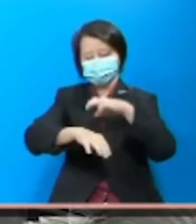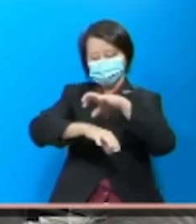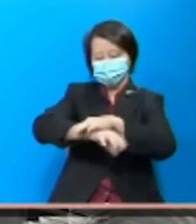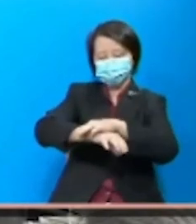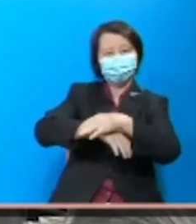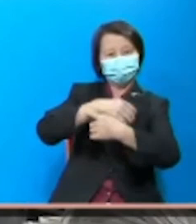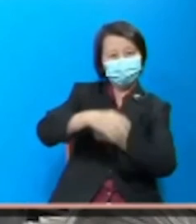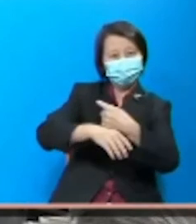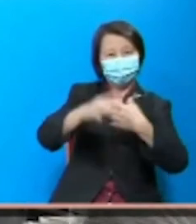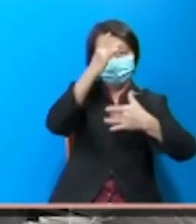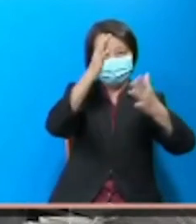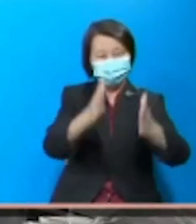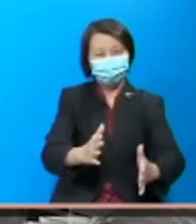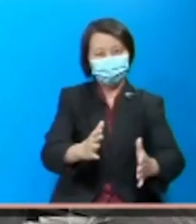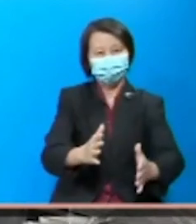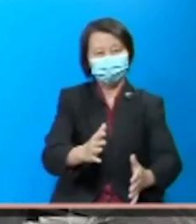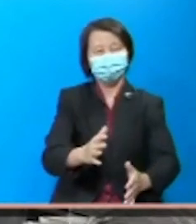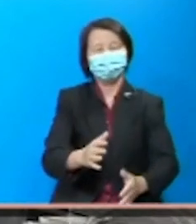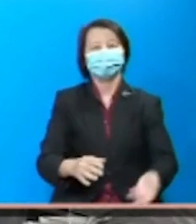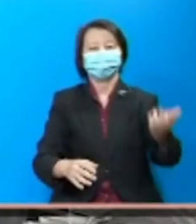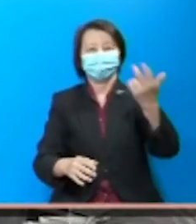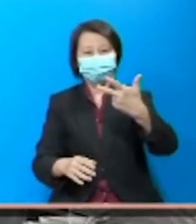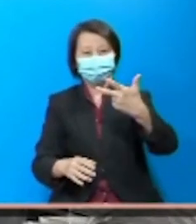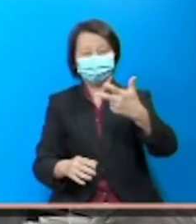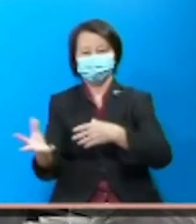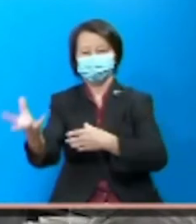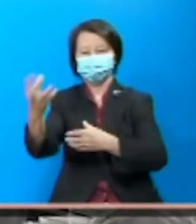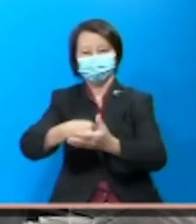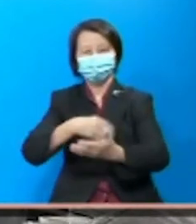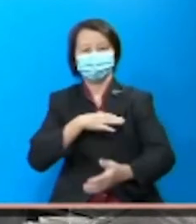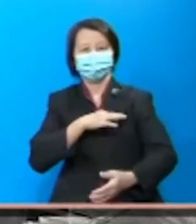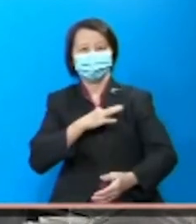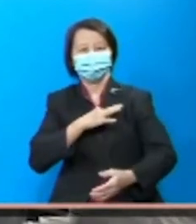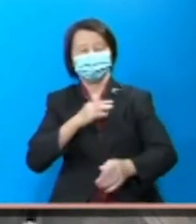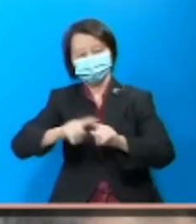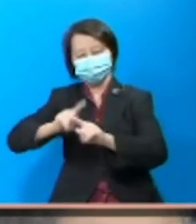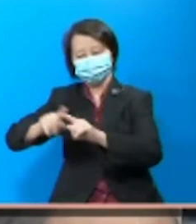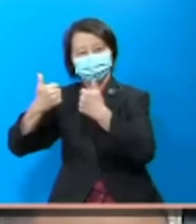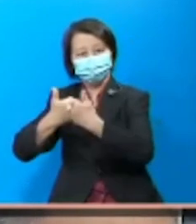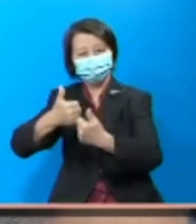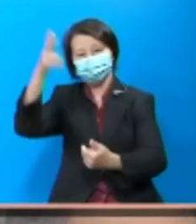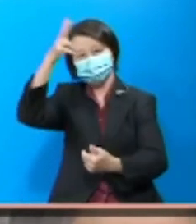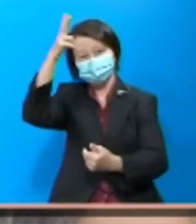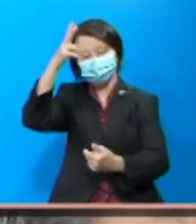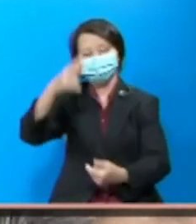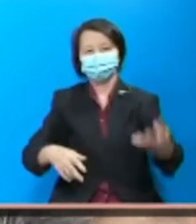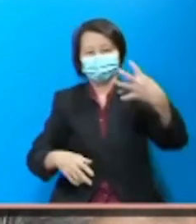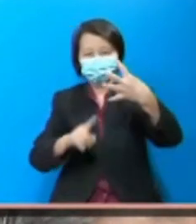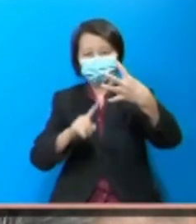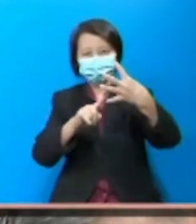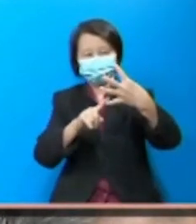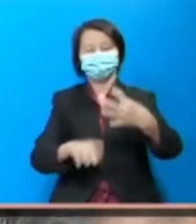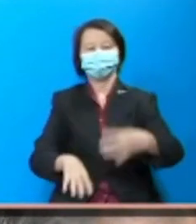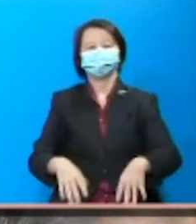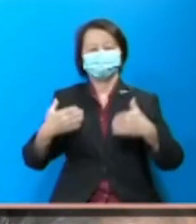pengawasan obat sakit oleh song-song kelas 3 penglibatan sukarelawan dari berbagai jersey keadaan ke-4